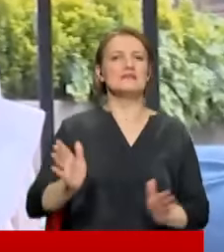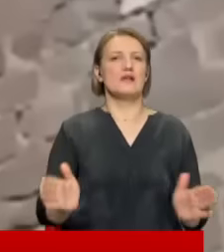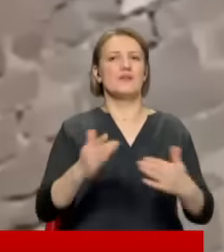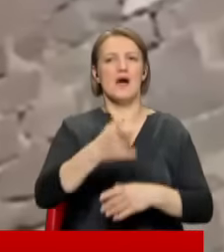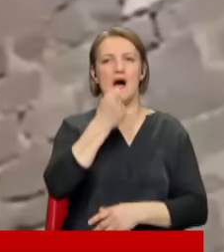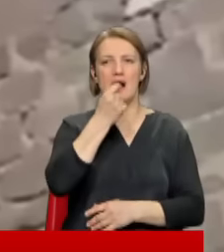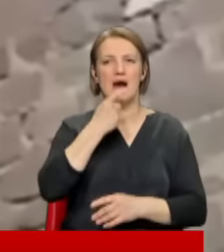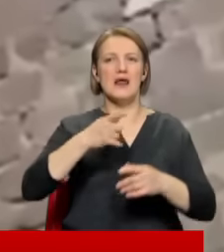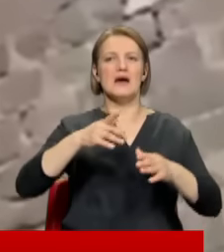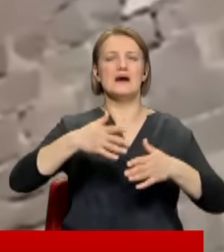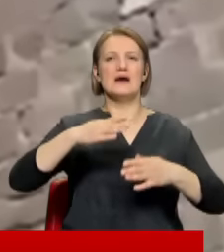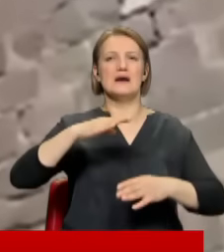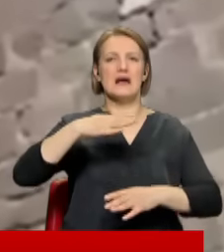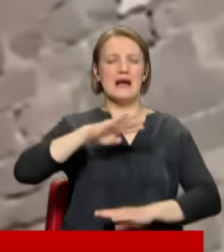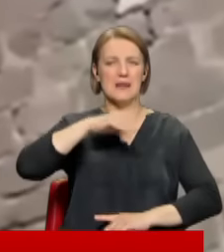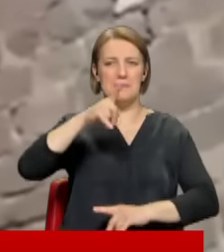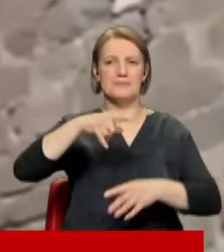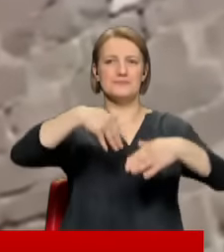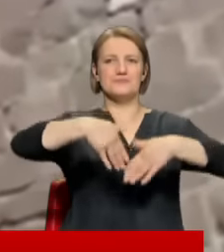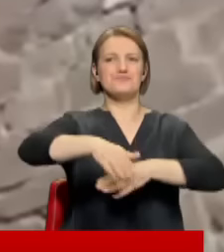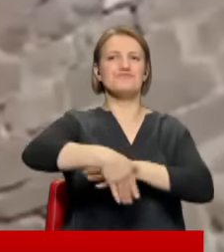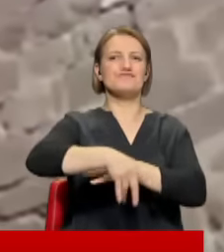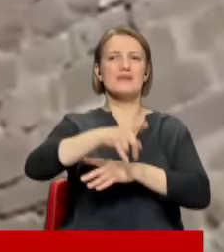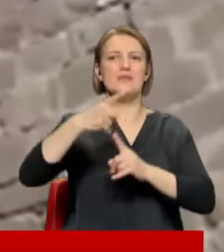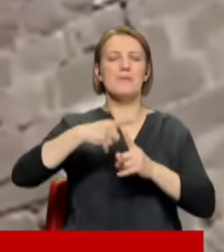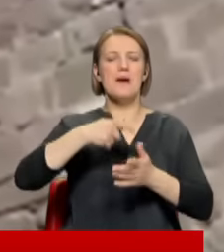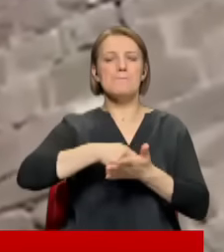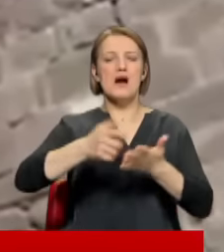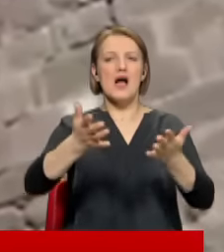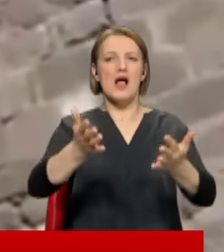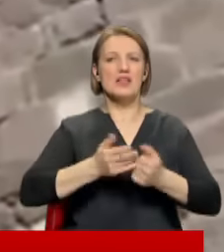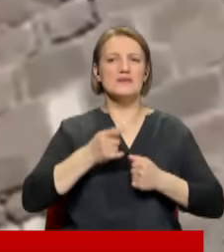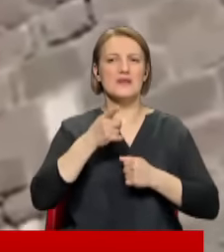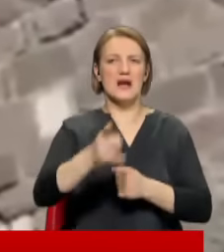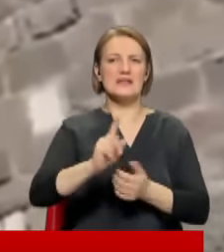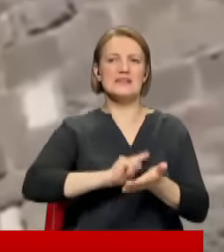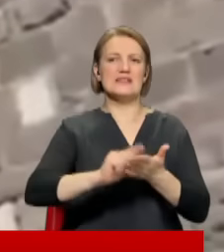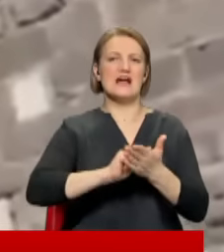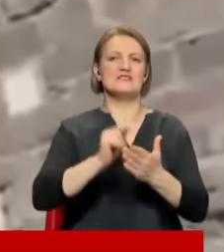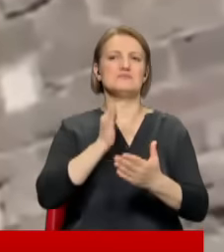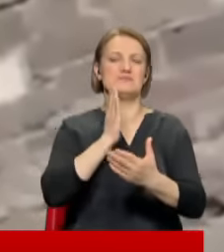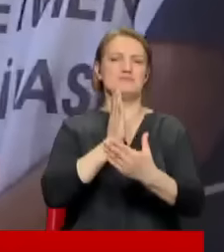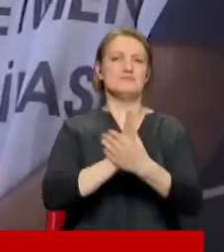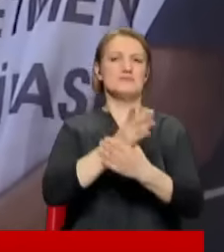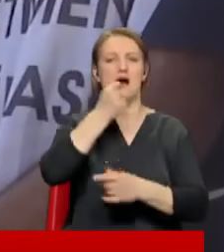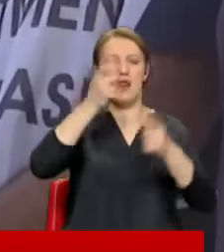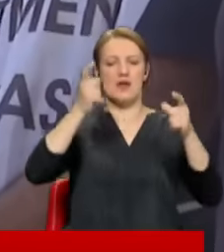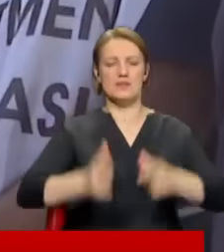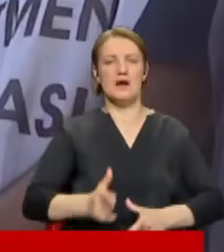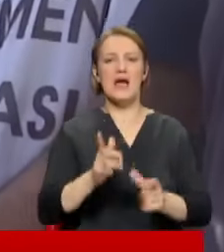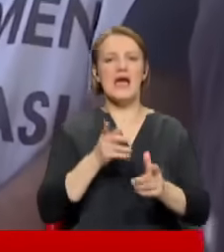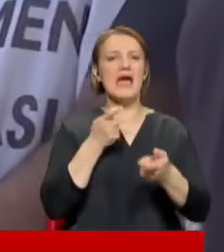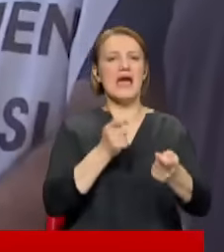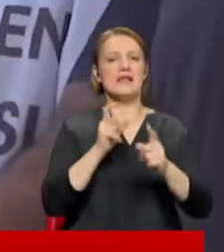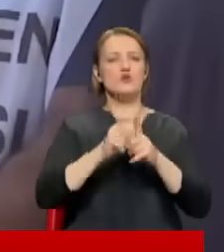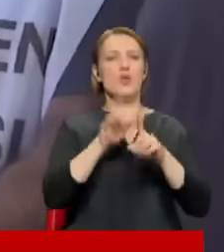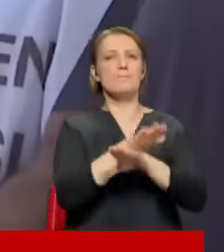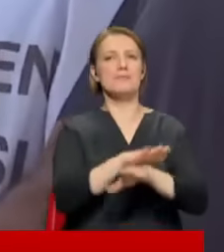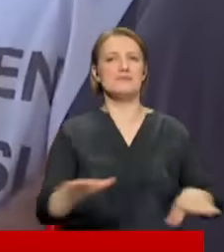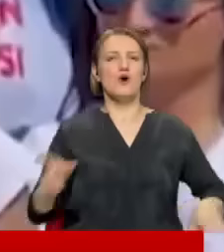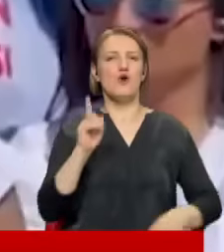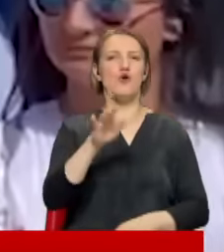sendikası Ankara Kalesi'ne pankart astı. Taban maaşı alana kadar dersimiz Ankara'da sloganını öne çıkaran sendika, eğitim döneminin